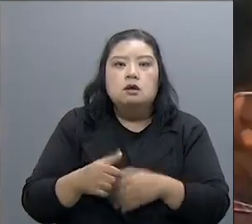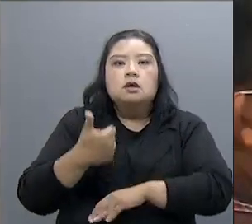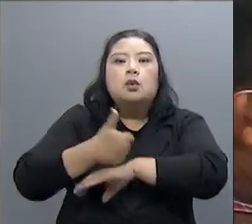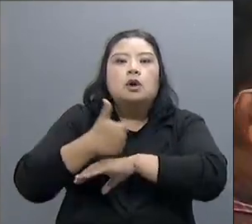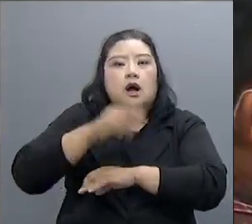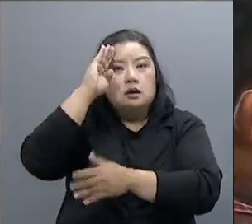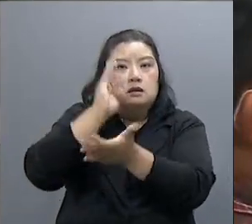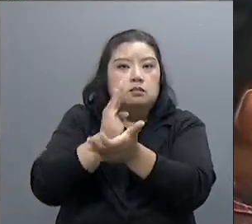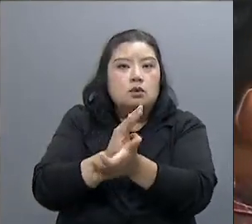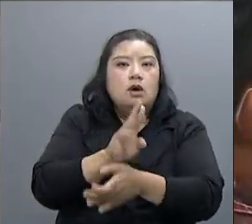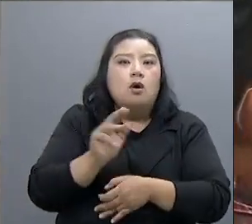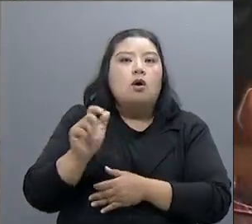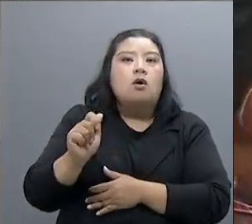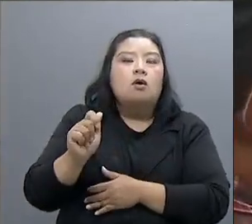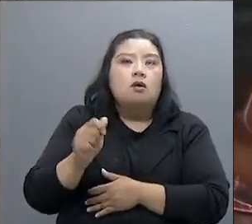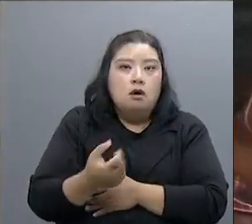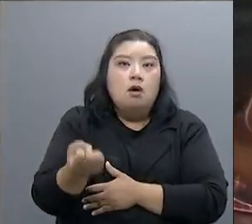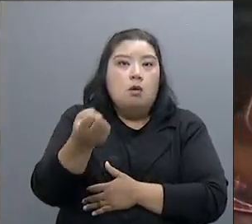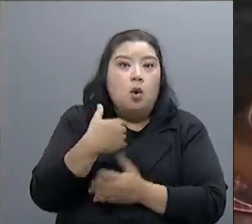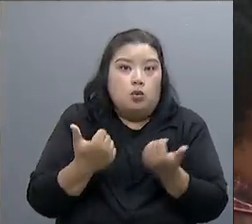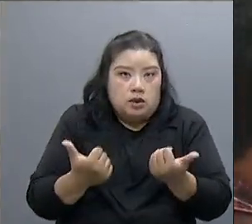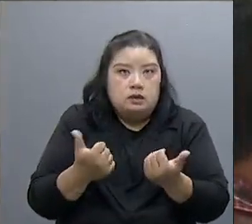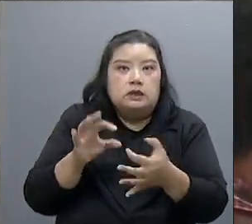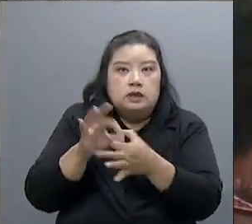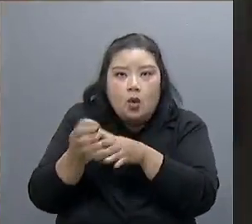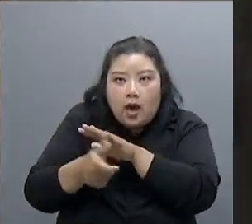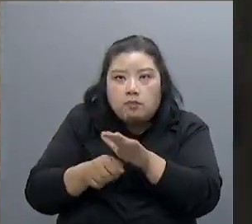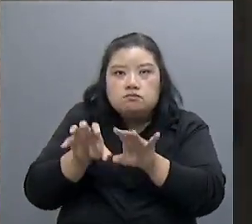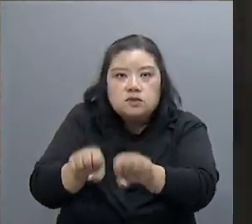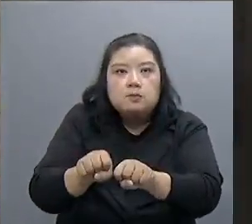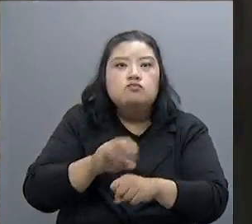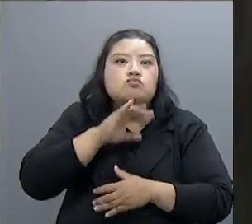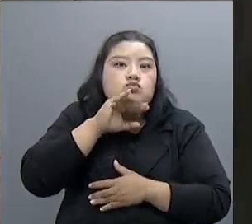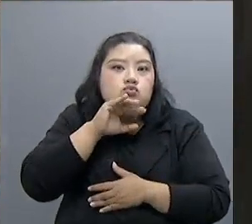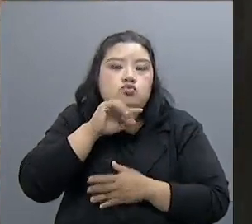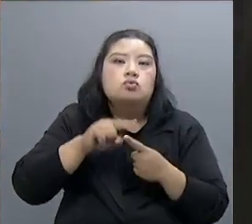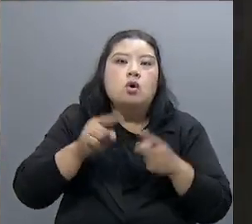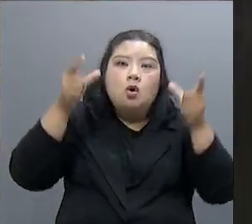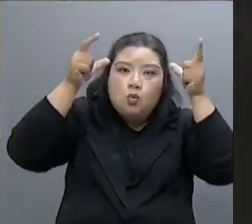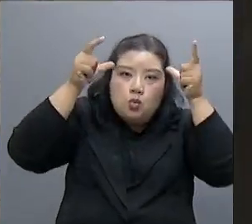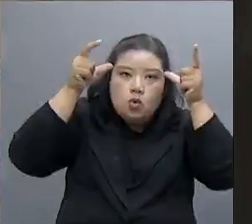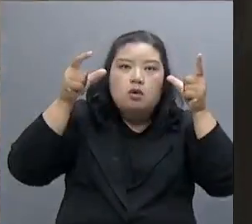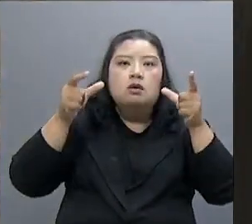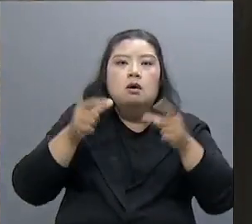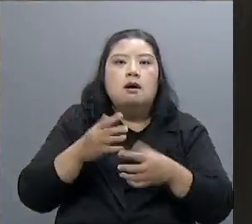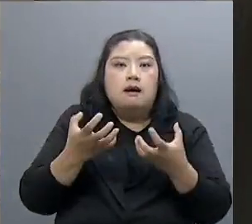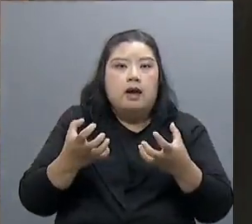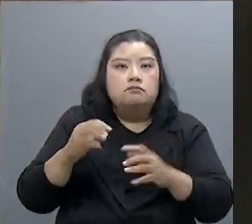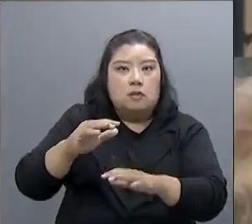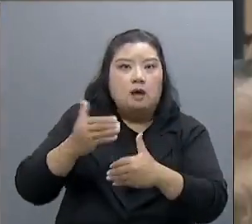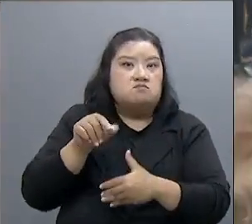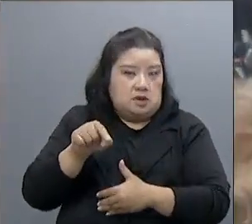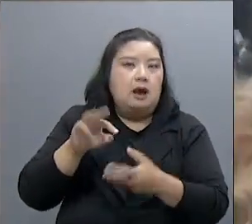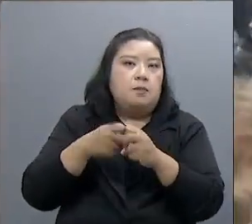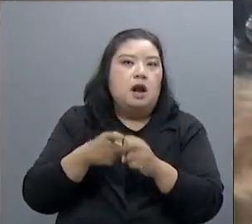การกระทรวงเกษตรและสหกรณ์นะครับประกาศว่าการปราบปรามการลักลอบนำเข้าเนื้อสัตว์ทั้งเนื้อหมูและเนื้อวัวครับเป็น1ใน3เรื่องเร่งด่วน